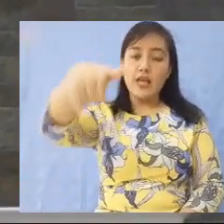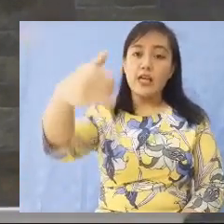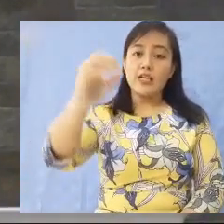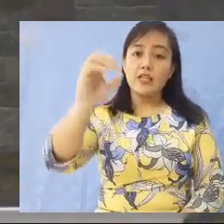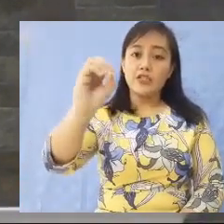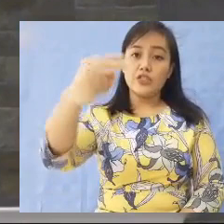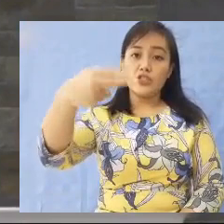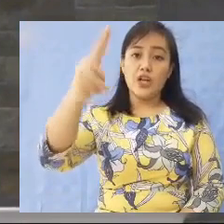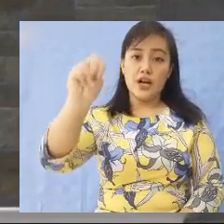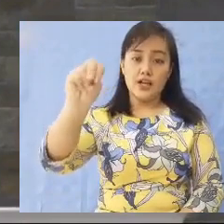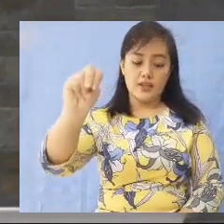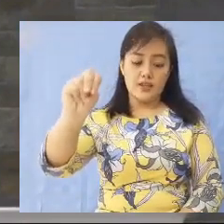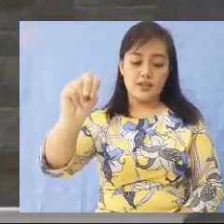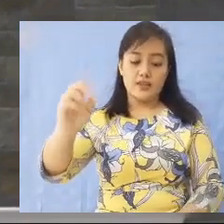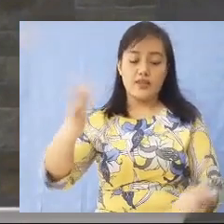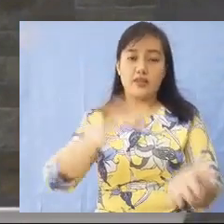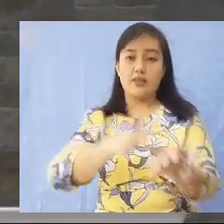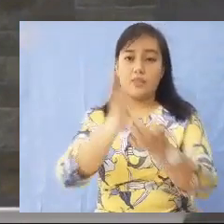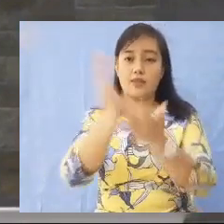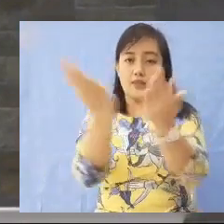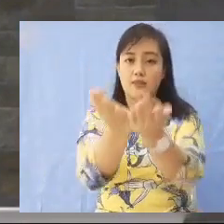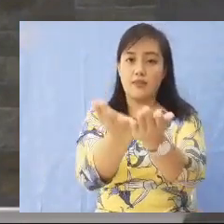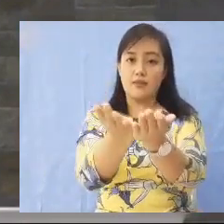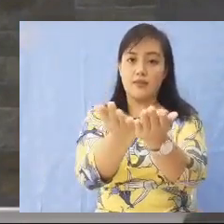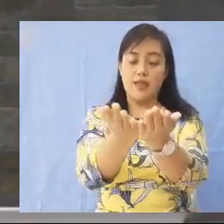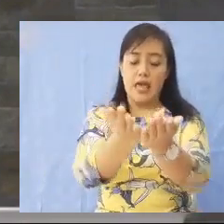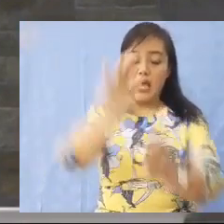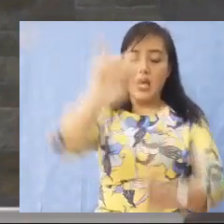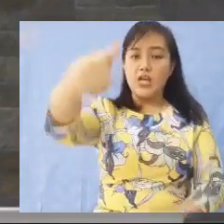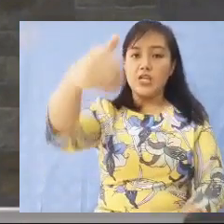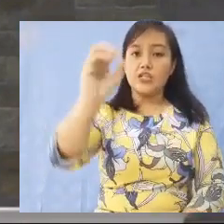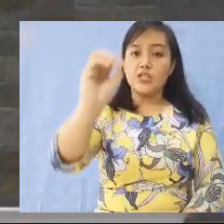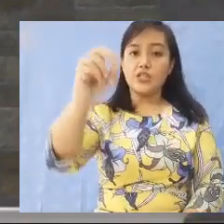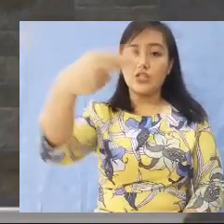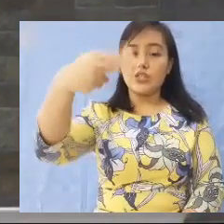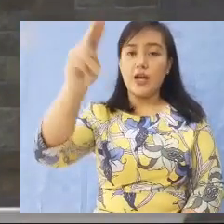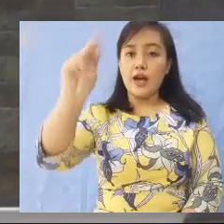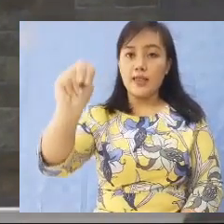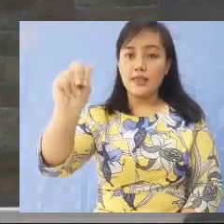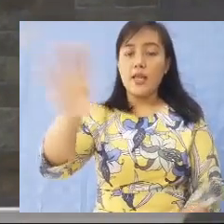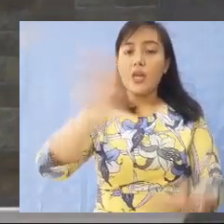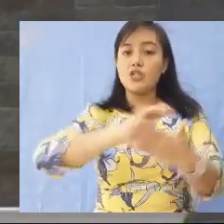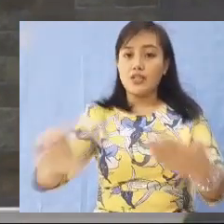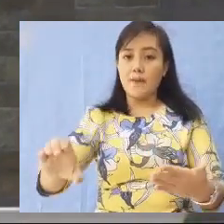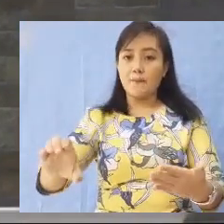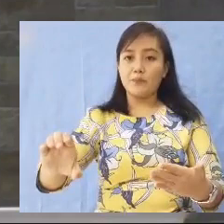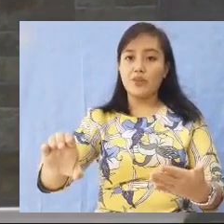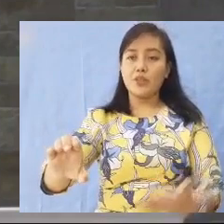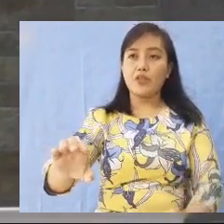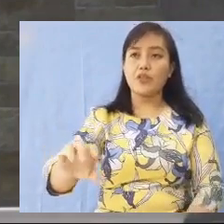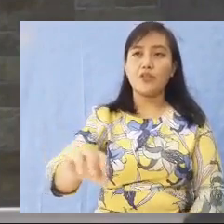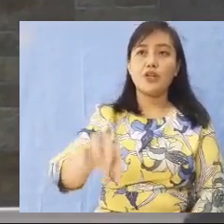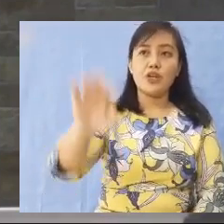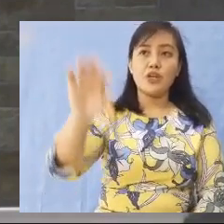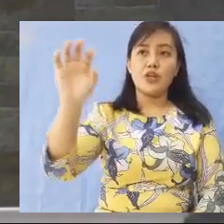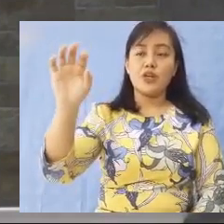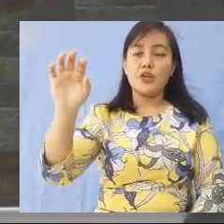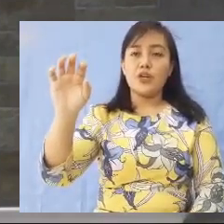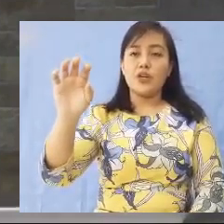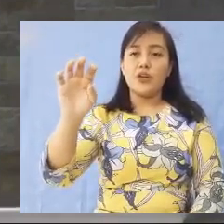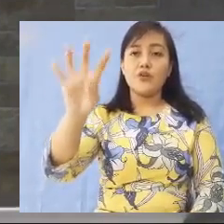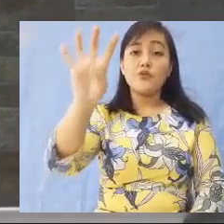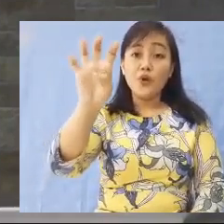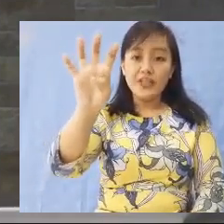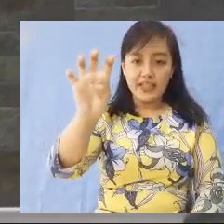po natin, alam nyo po, tayo po mga tao, mahilig po tayong mangako eh. Minsan yung pangako natin ay hindi totoo, minsan